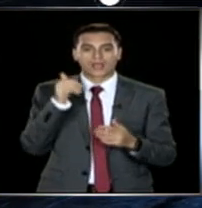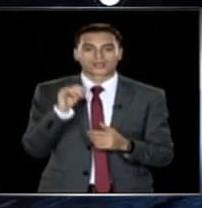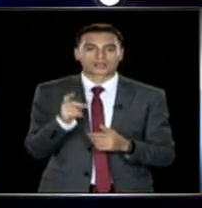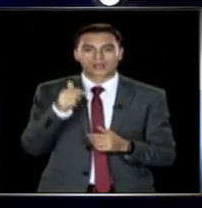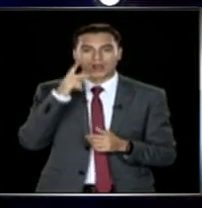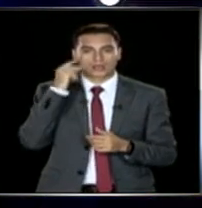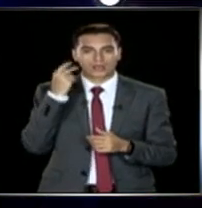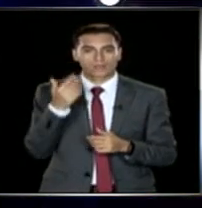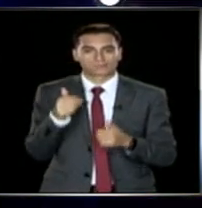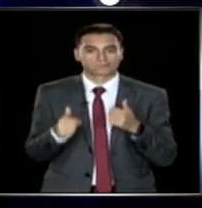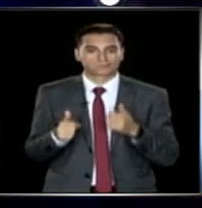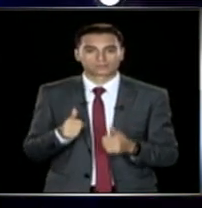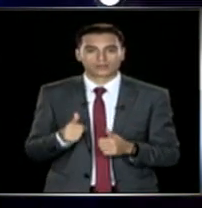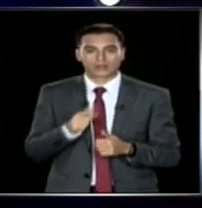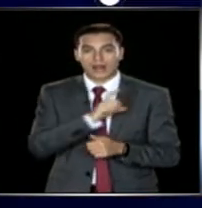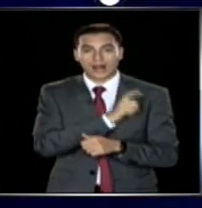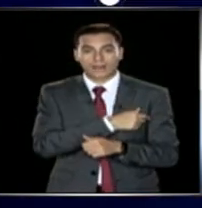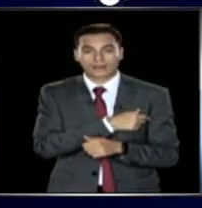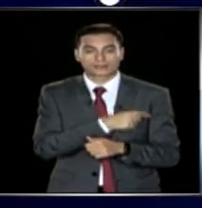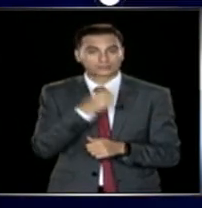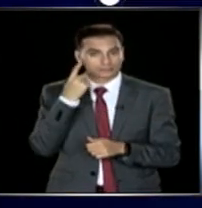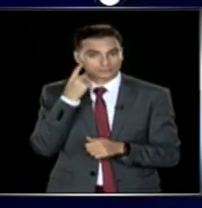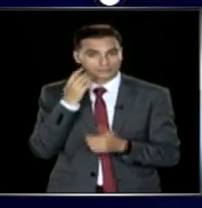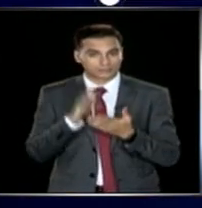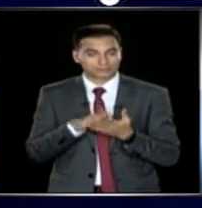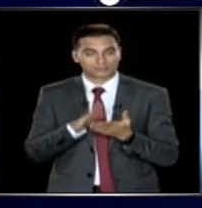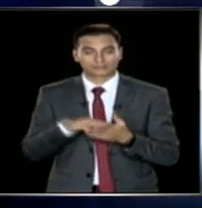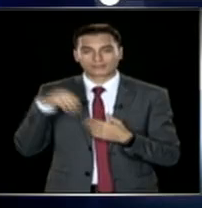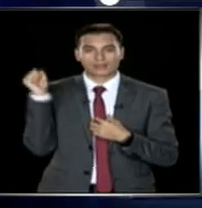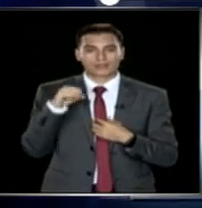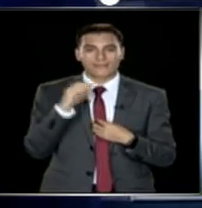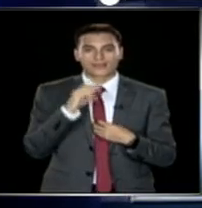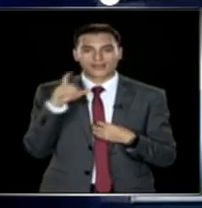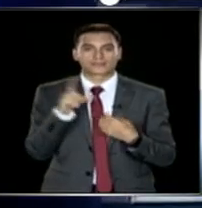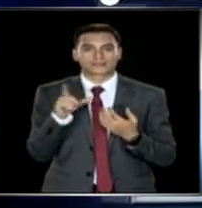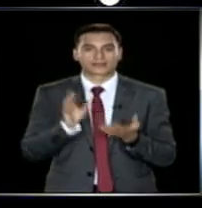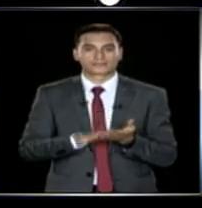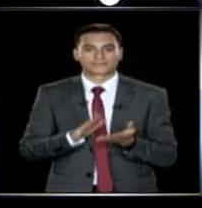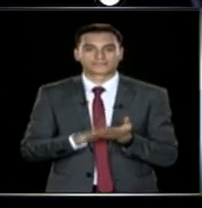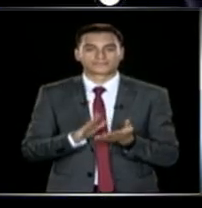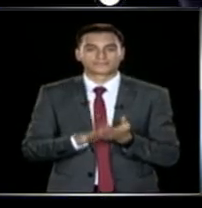محمد علي. ألمانيا. ألمانيا طبعاً إجابة صحيحة.